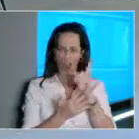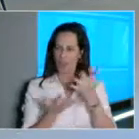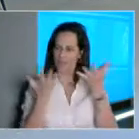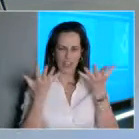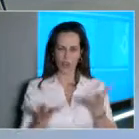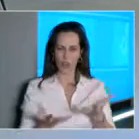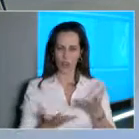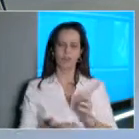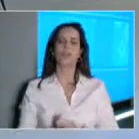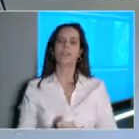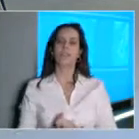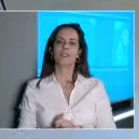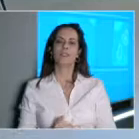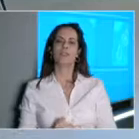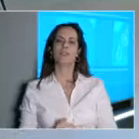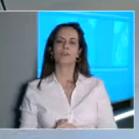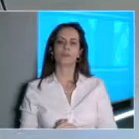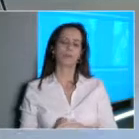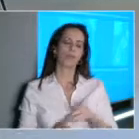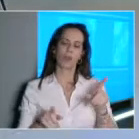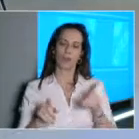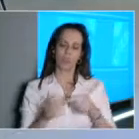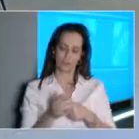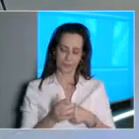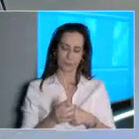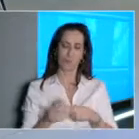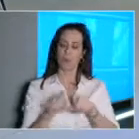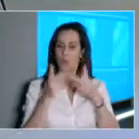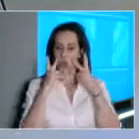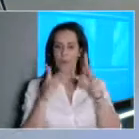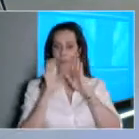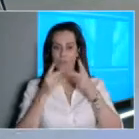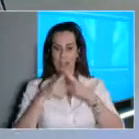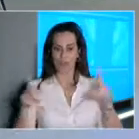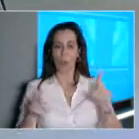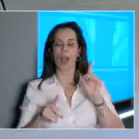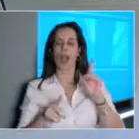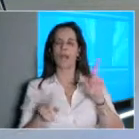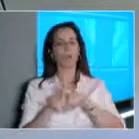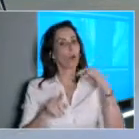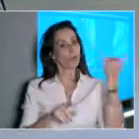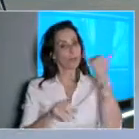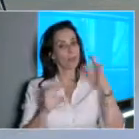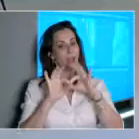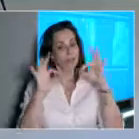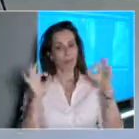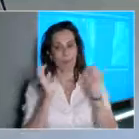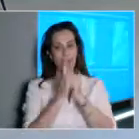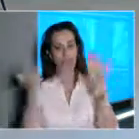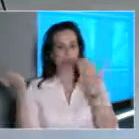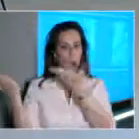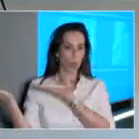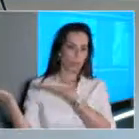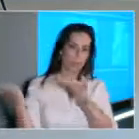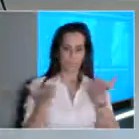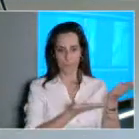ולא פורמליות כפי שהן מתבטאות ברשתות החברתיות, אבל כמדי בוקר נפתח עם הכותרות הראשיות